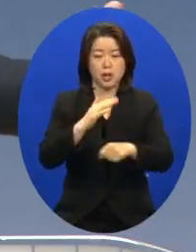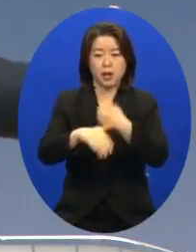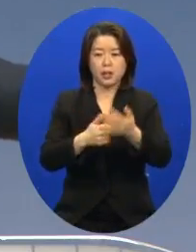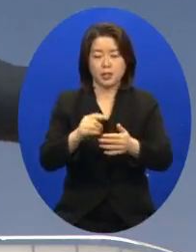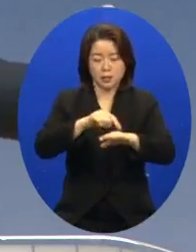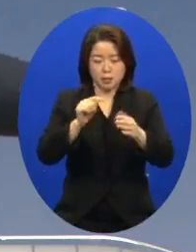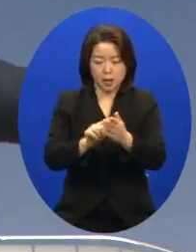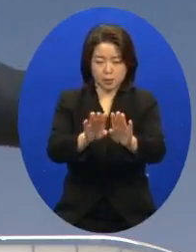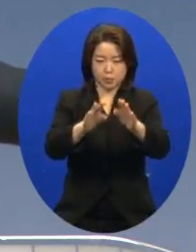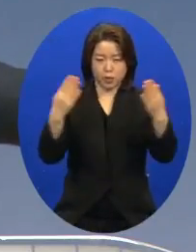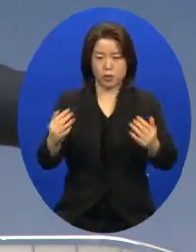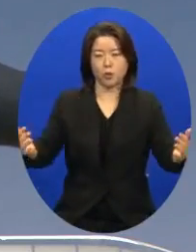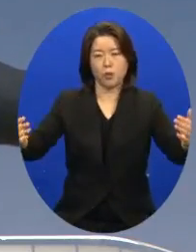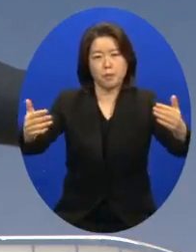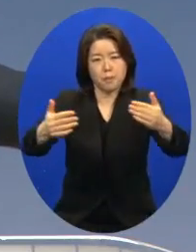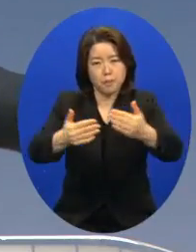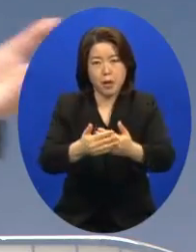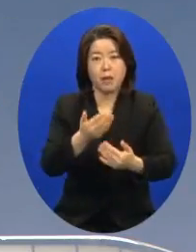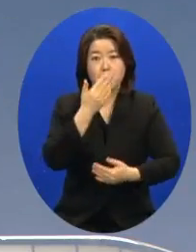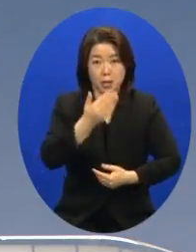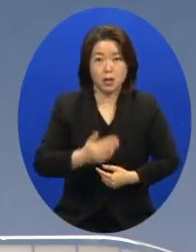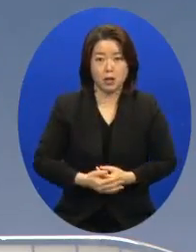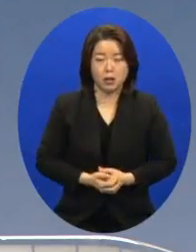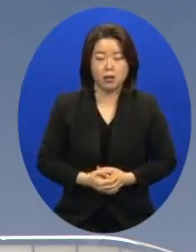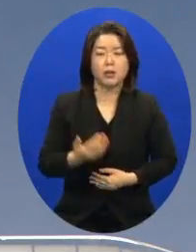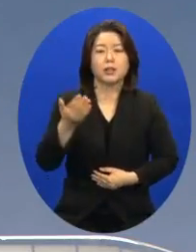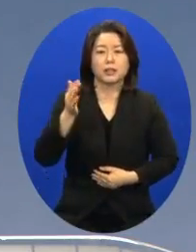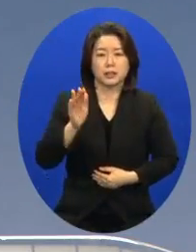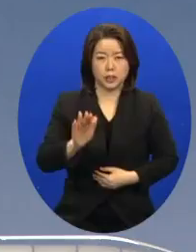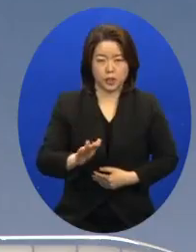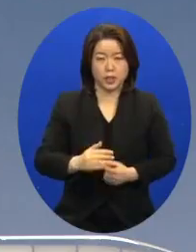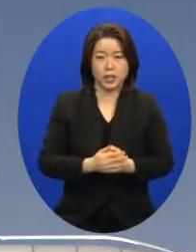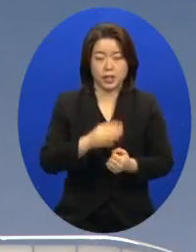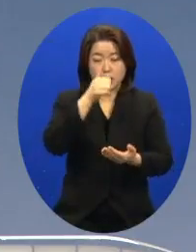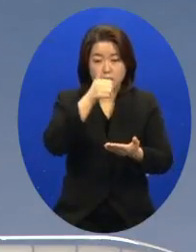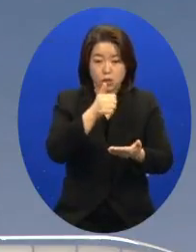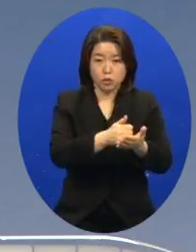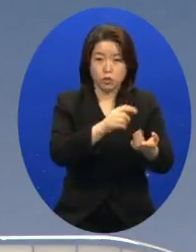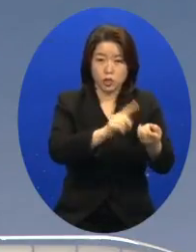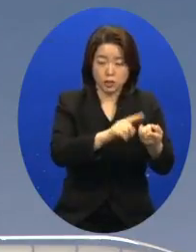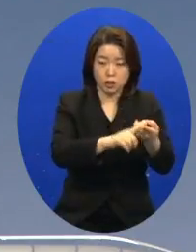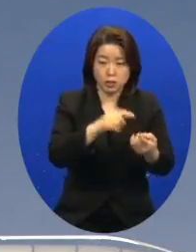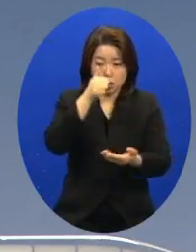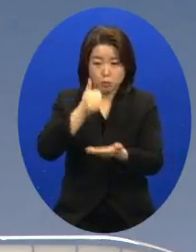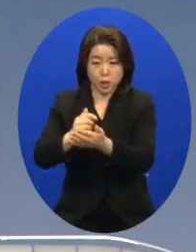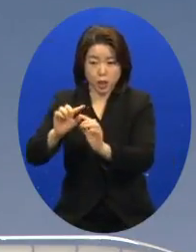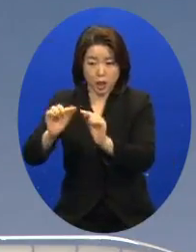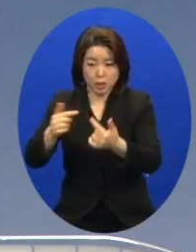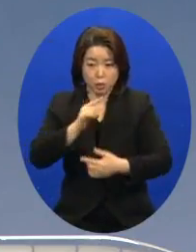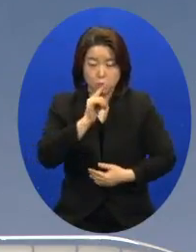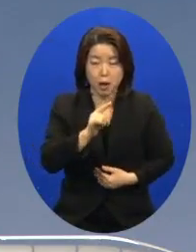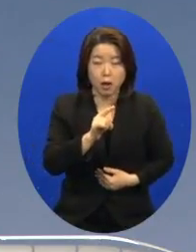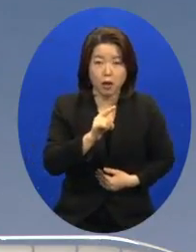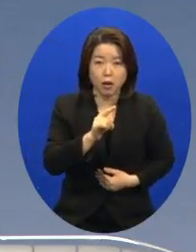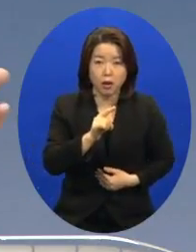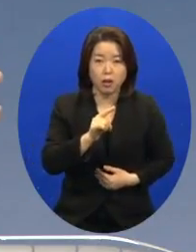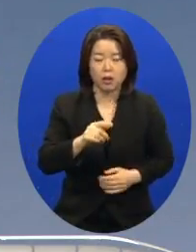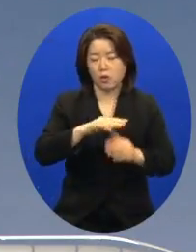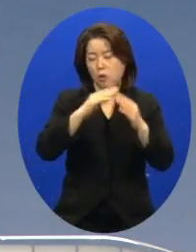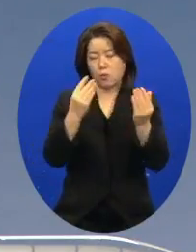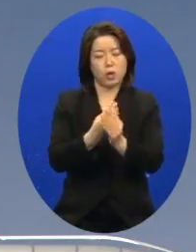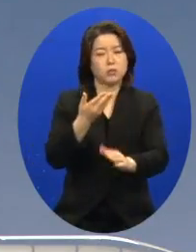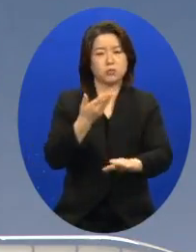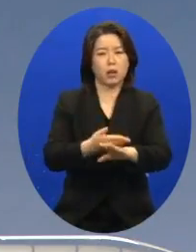마음을 열고 바자 주신 분이죠 그런데 죄가 죄가 아니라고 말하는 것은 완전히 다른